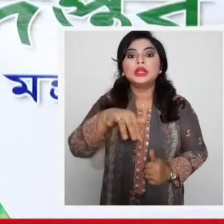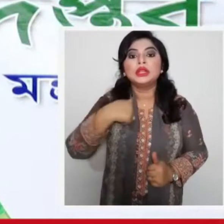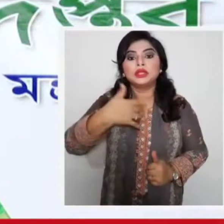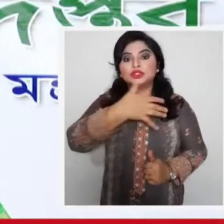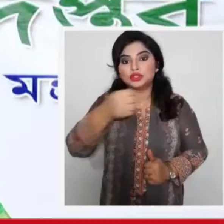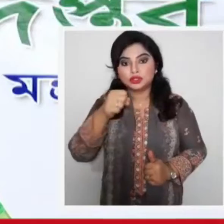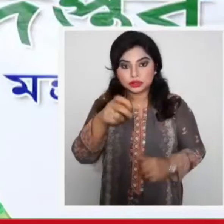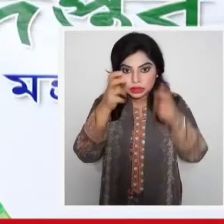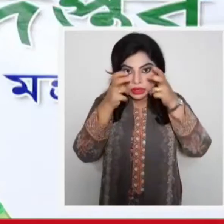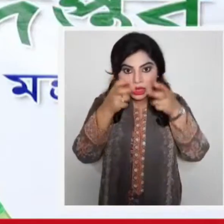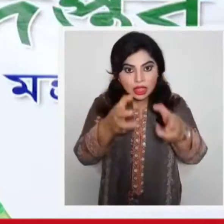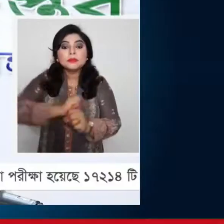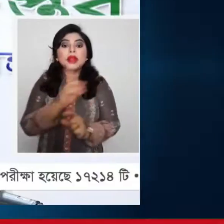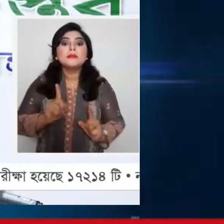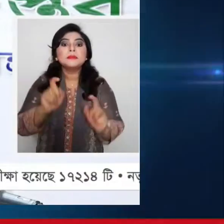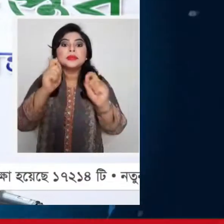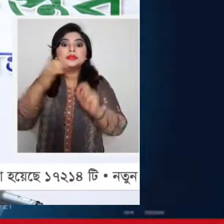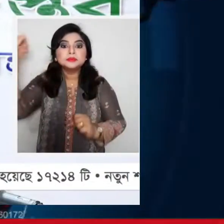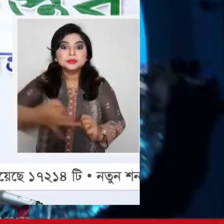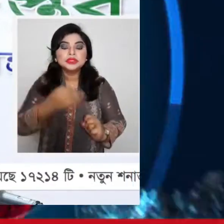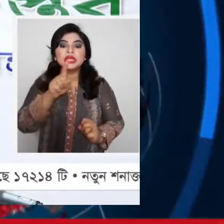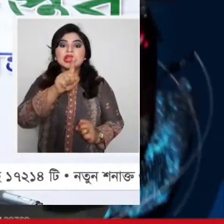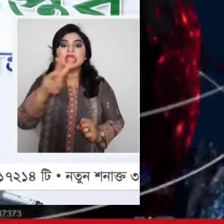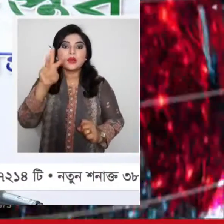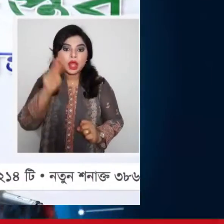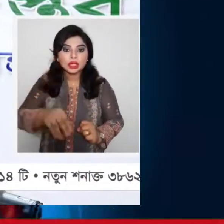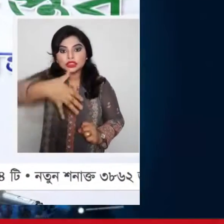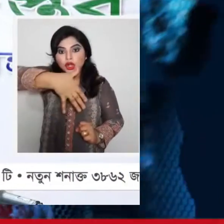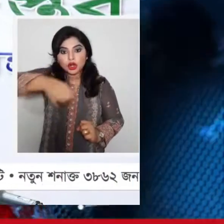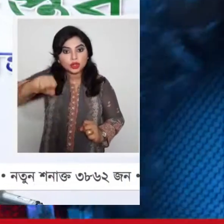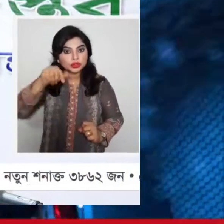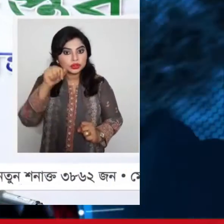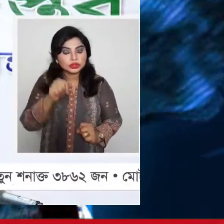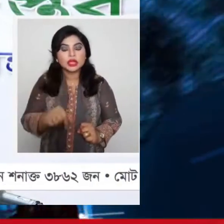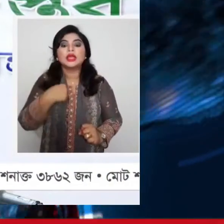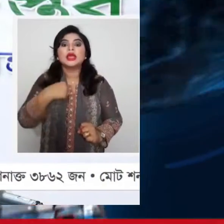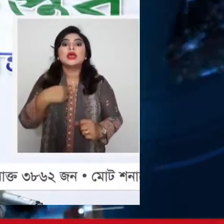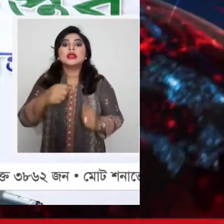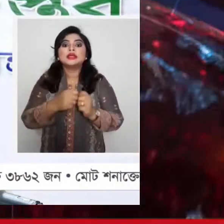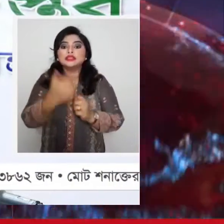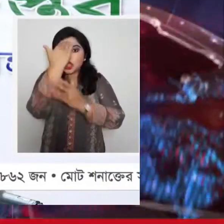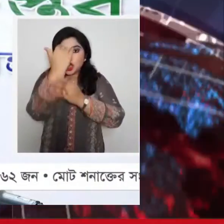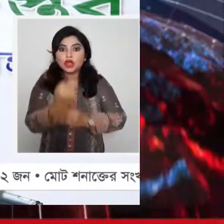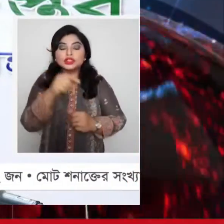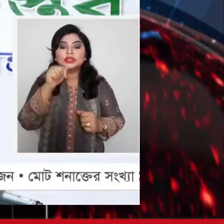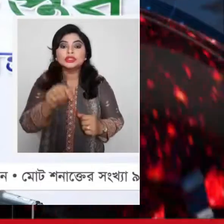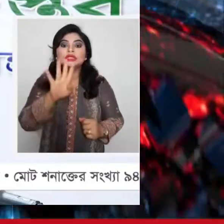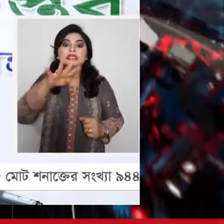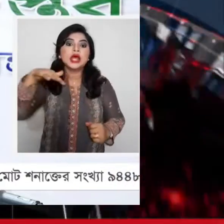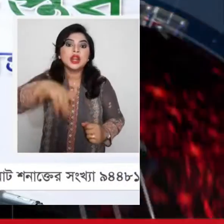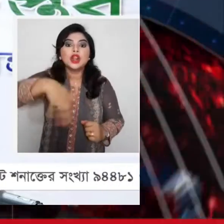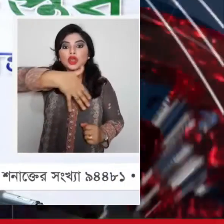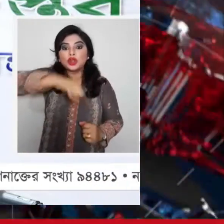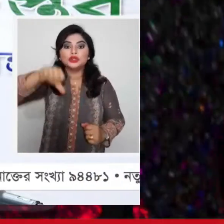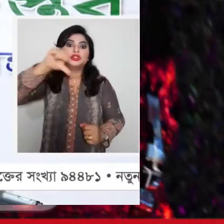হয়েছে 1,262 জনের। দক্ষিণ পূর্ব এশিয়ায় 24 ঘন্টায় শনাক্ত হয়েছেন 15,913 জন, এ